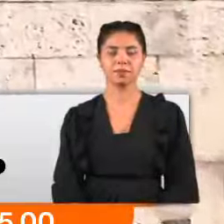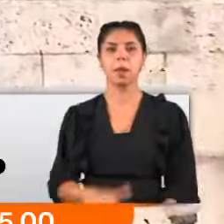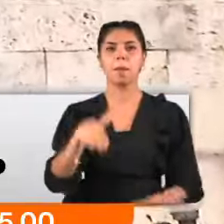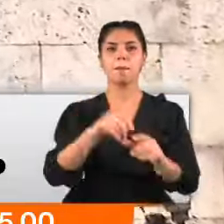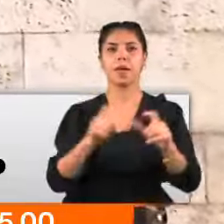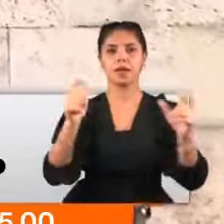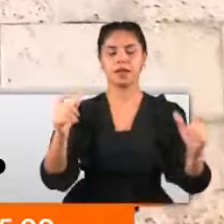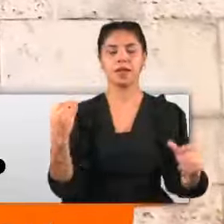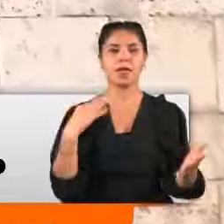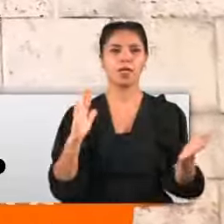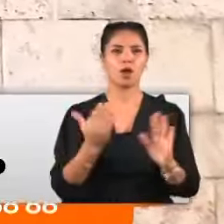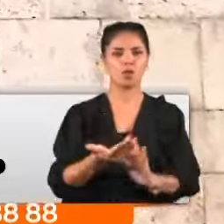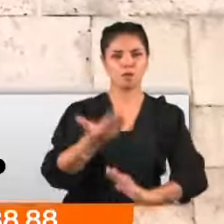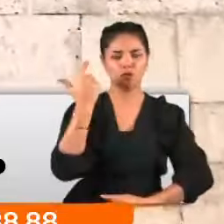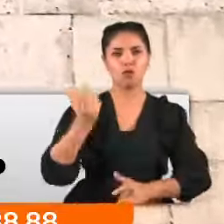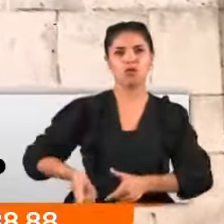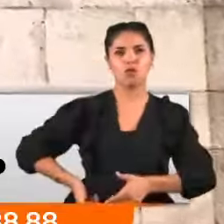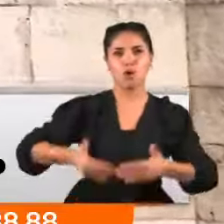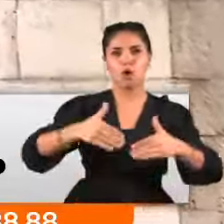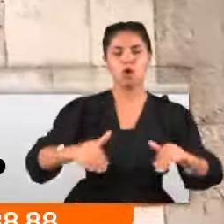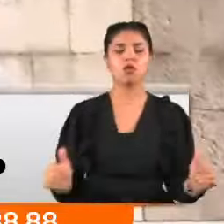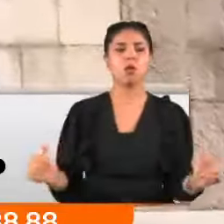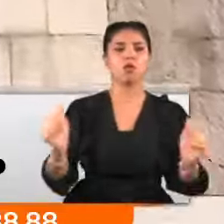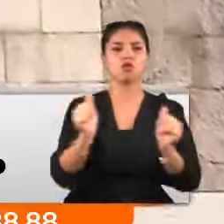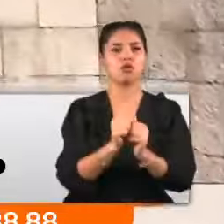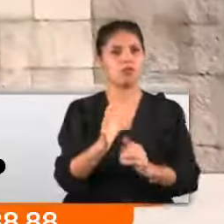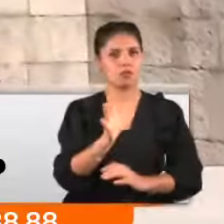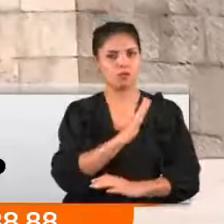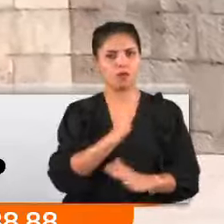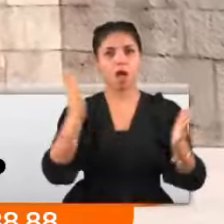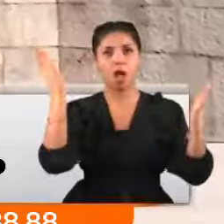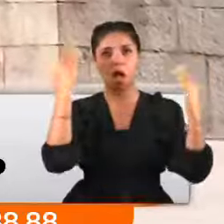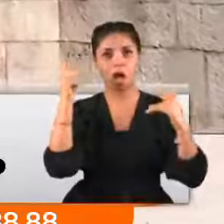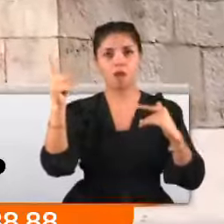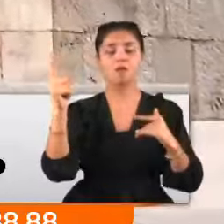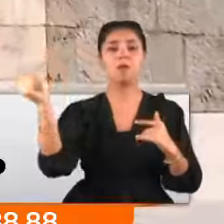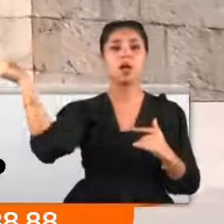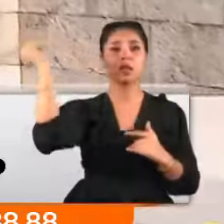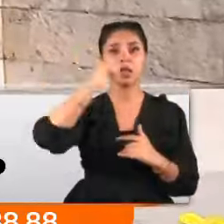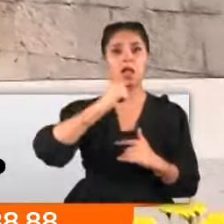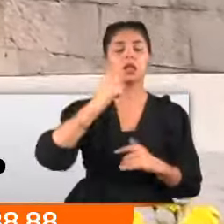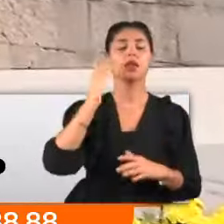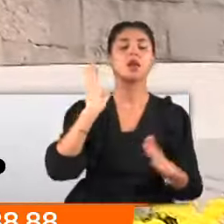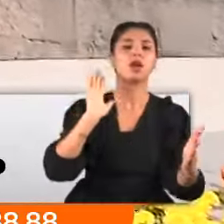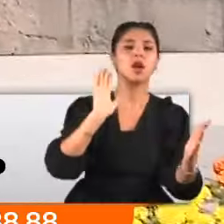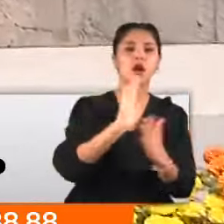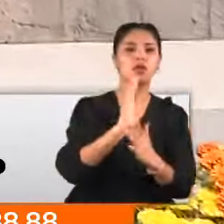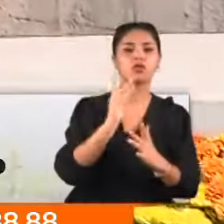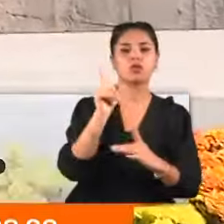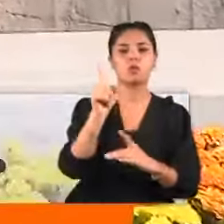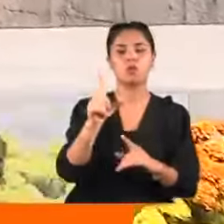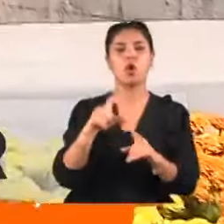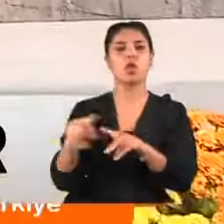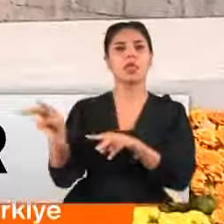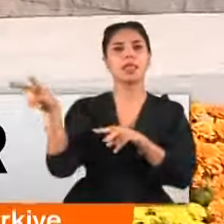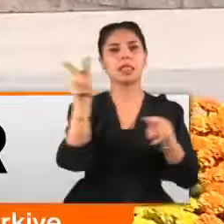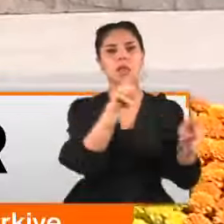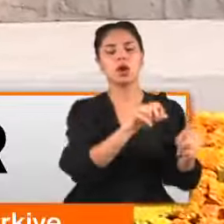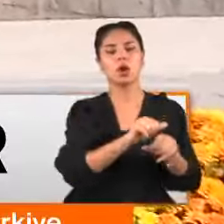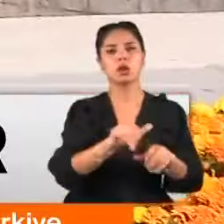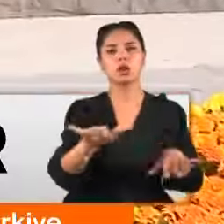Mecliste yeni dönem öncesi güvenlik önlemleri de en üst seviyeye çıkarıldı. Havadan gelebilecek olası risklere karşı anti-drone sistemi